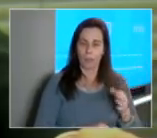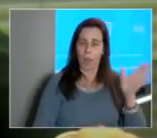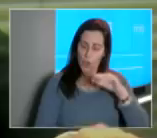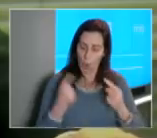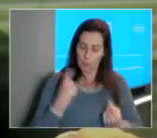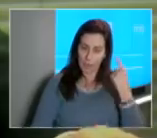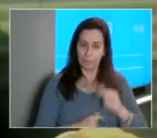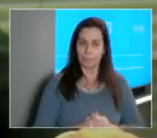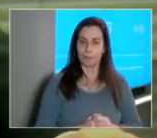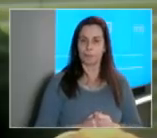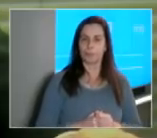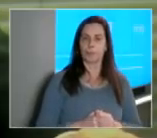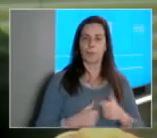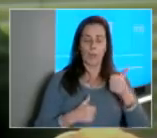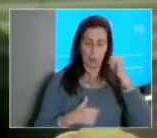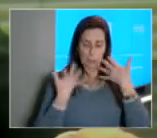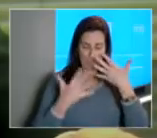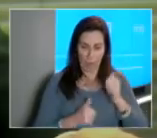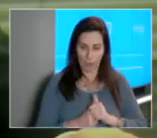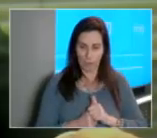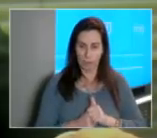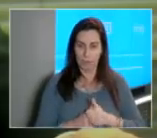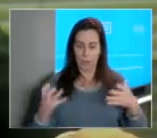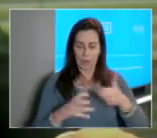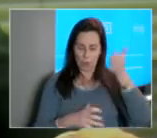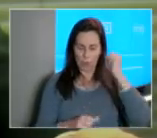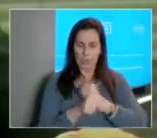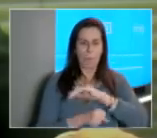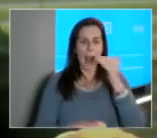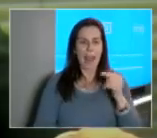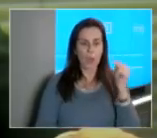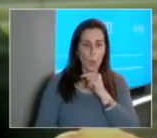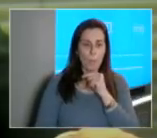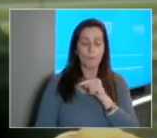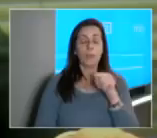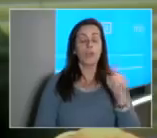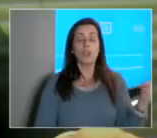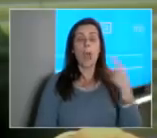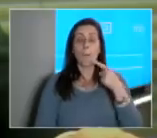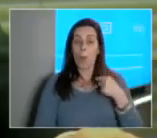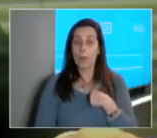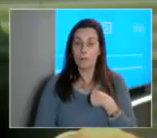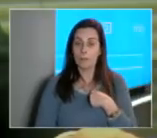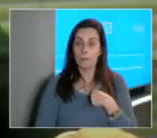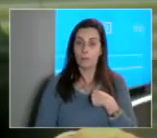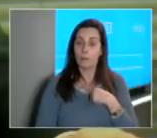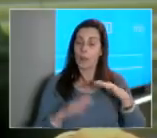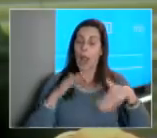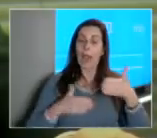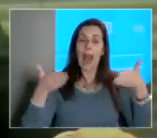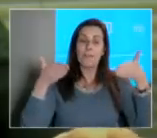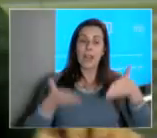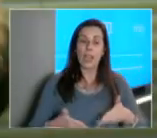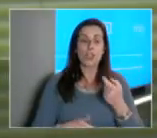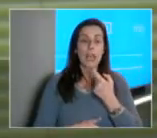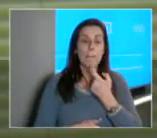נוסף, שתיארתי אותו אתמול במעלה אדומים, בכנס הנפלא שהיה לנו, שבו נאמר לי, אחרי הלווייתו של